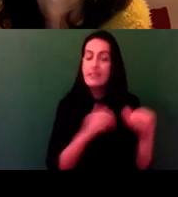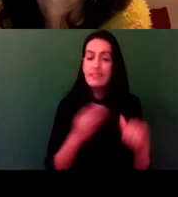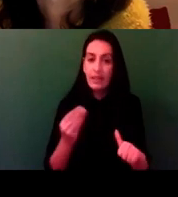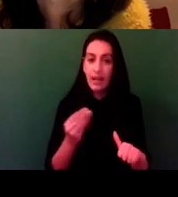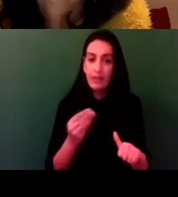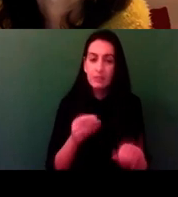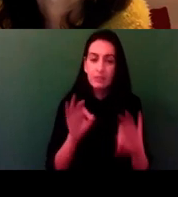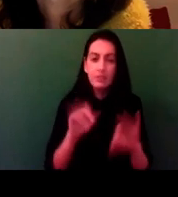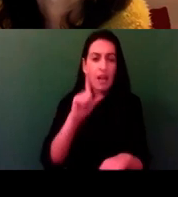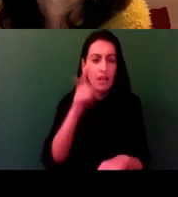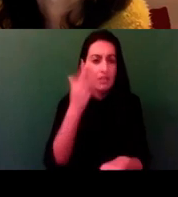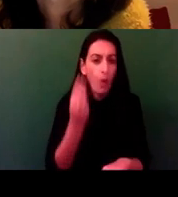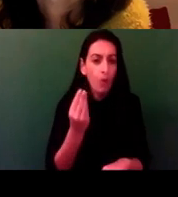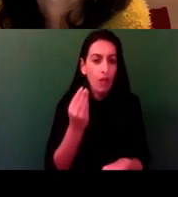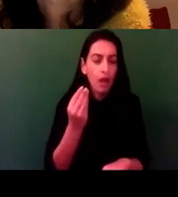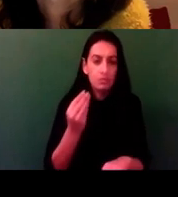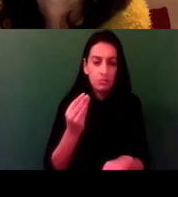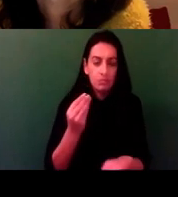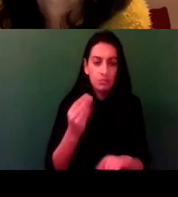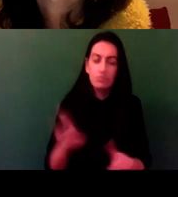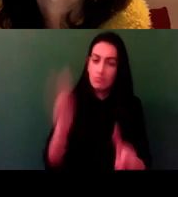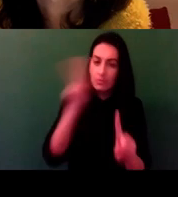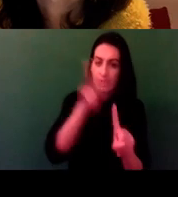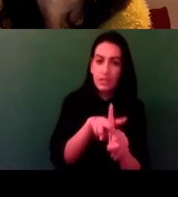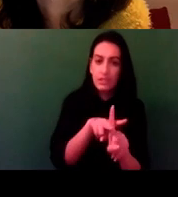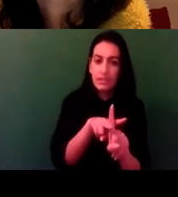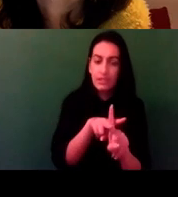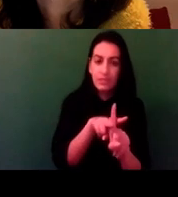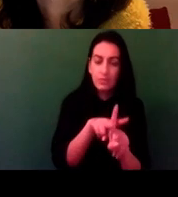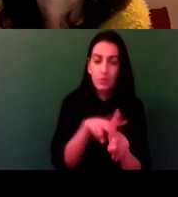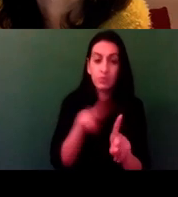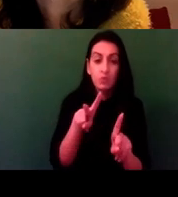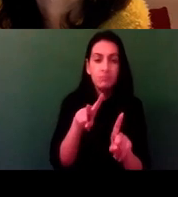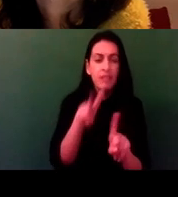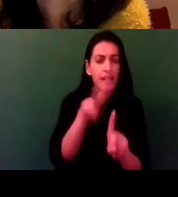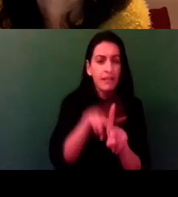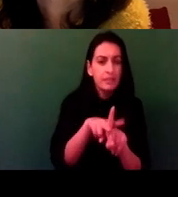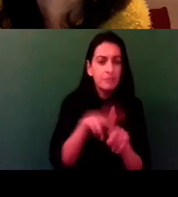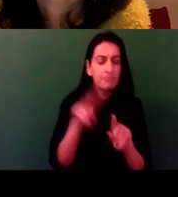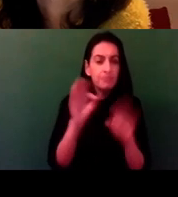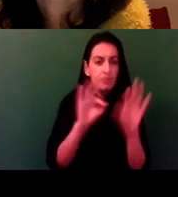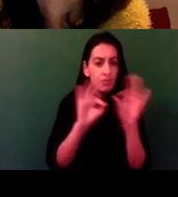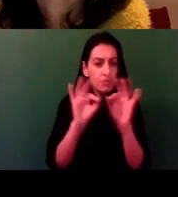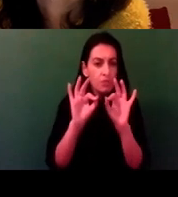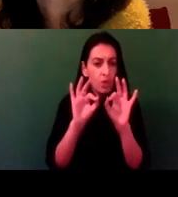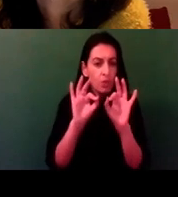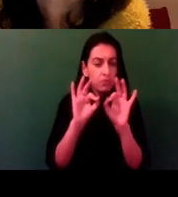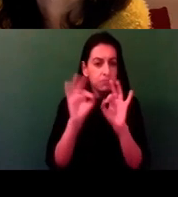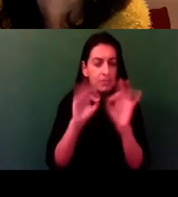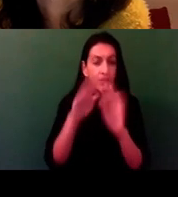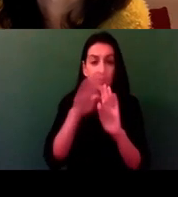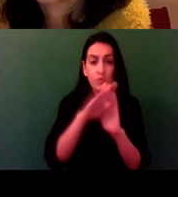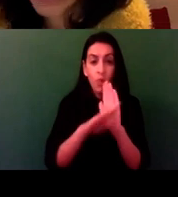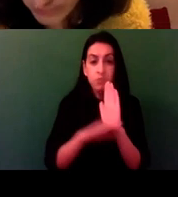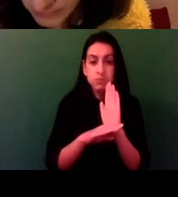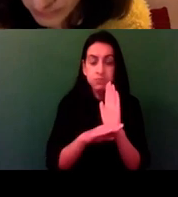bilimsel bilgi üzerinden katılım sürecini tasarlamak üzere burada görev alıyor. Yoksa projenin kendisini,